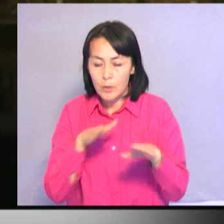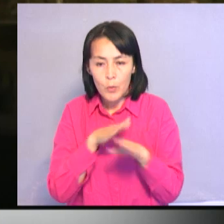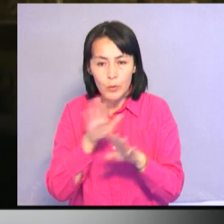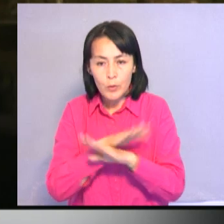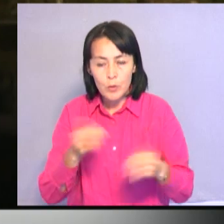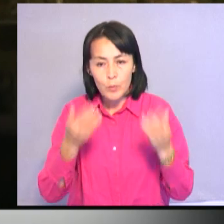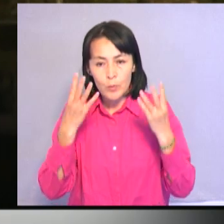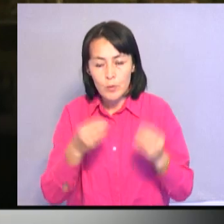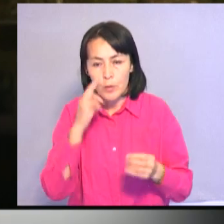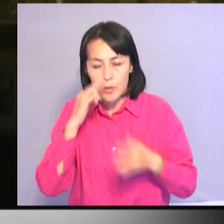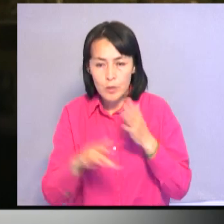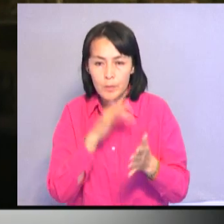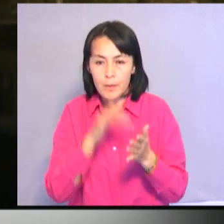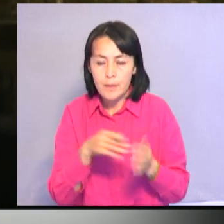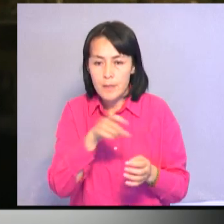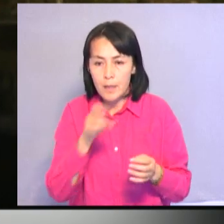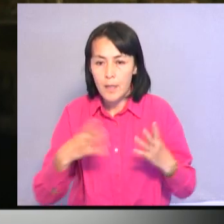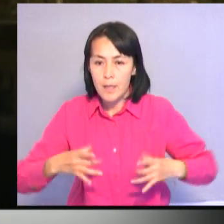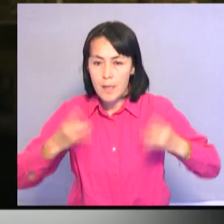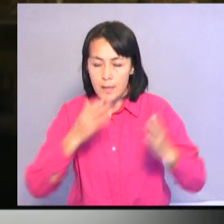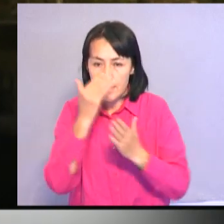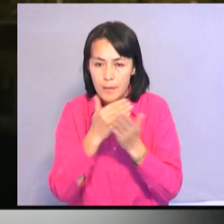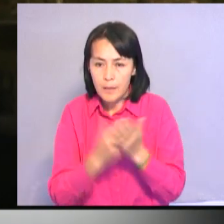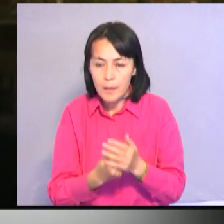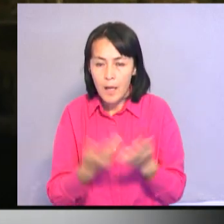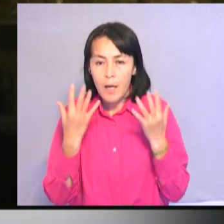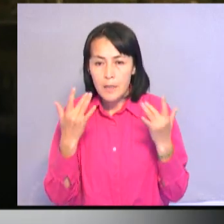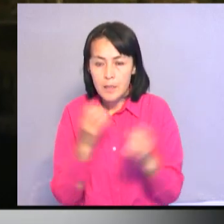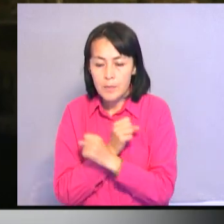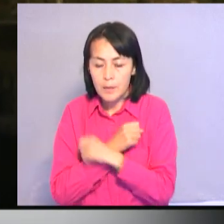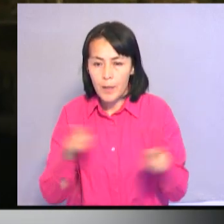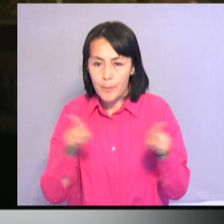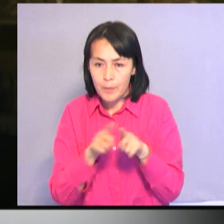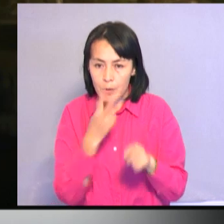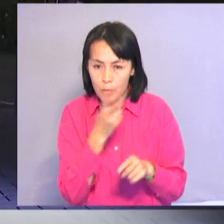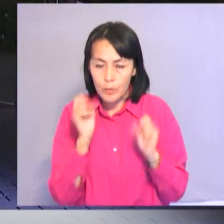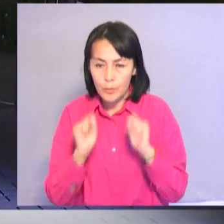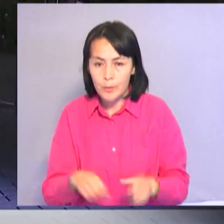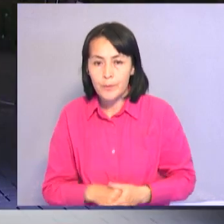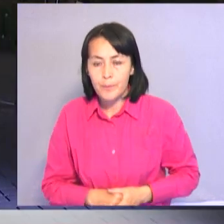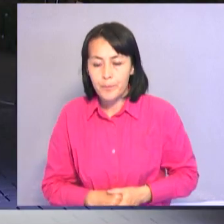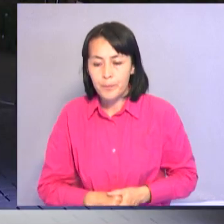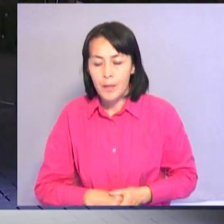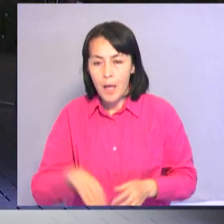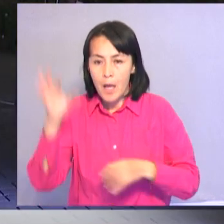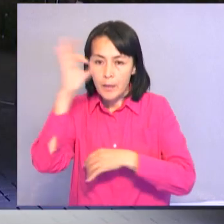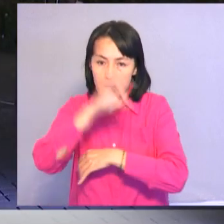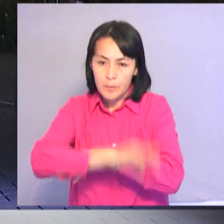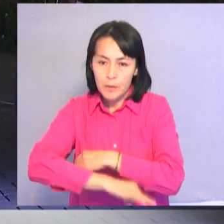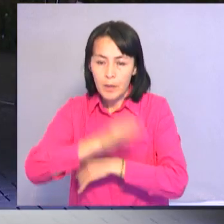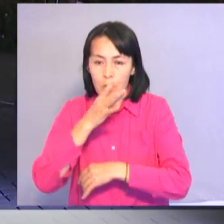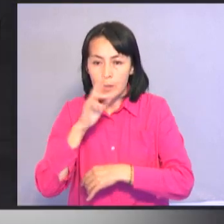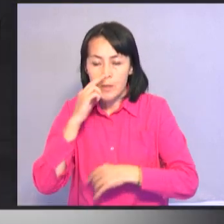жоқ. Бұл жолы 3-ші мегаполистің халқы концерт бағдарламасын бірнеше саябақта тамашалай алды. Күн ұясына батқанда